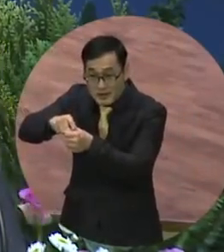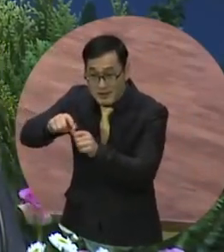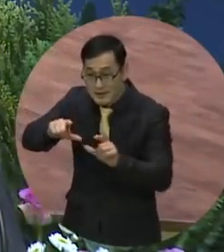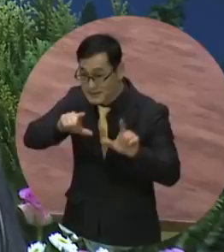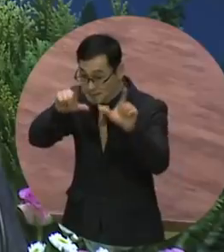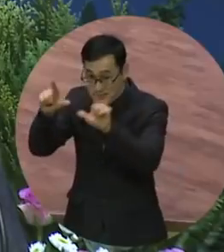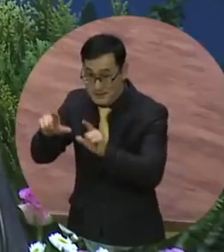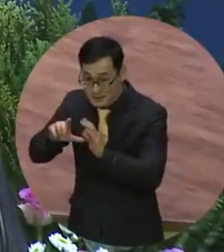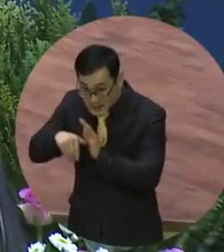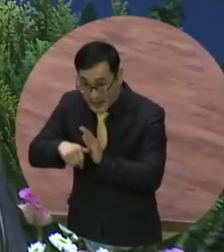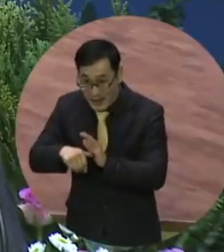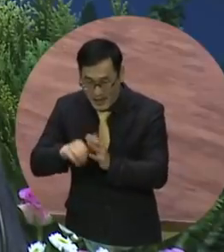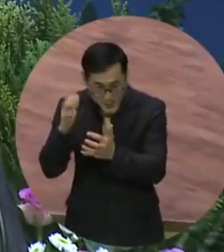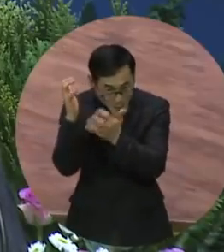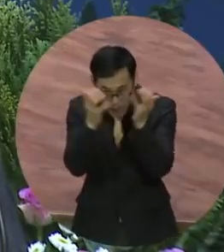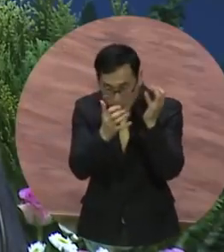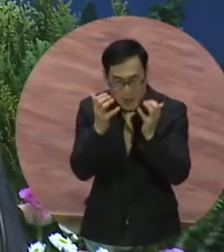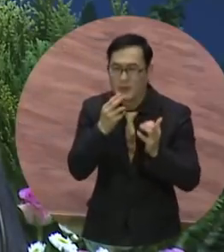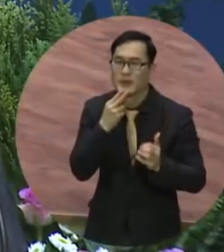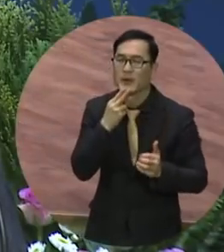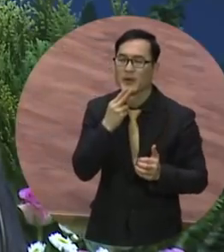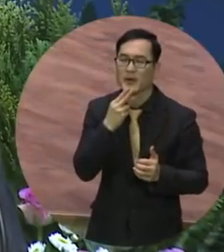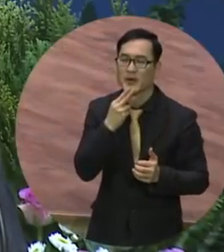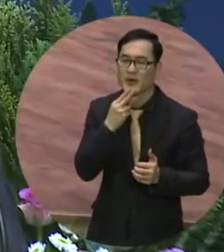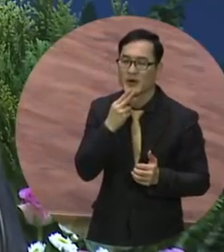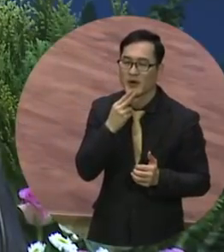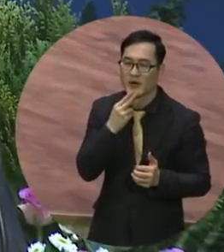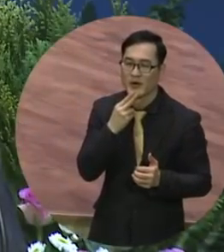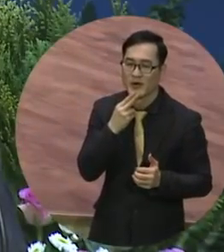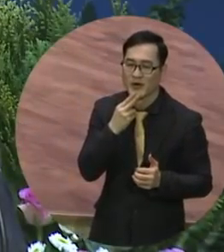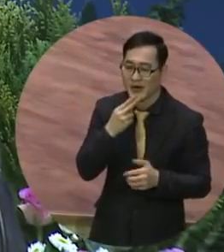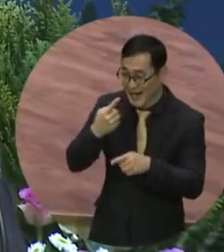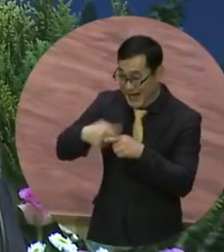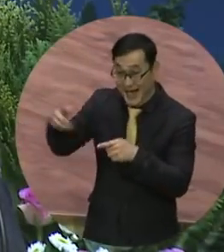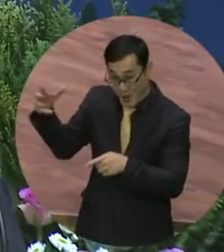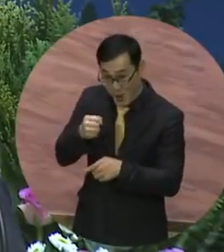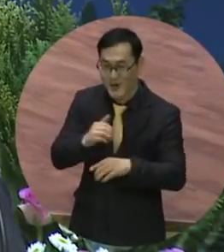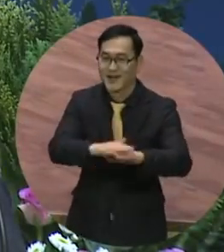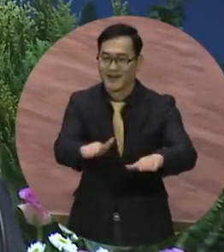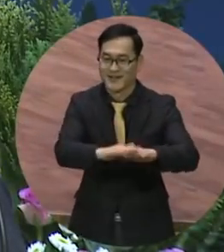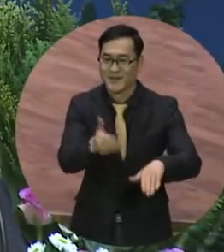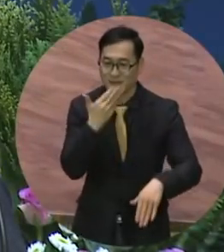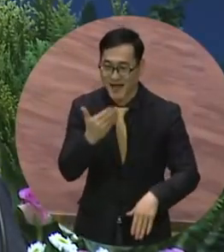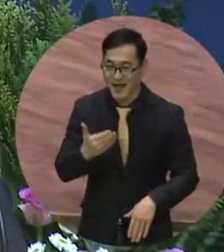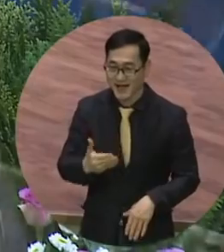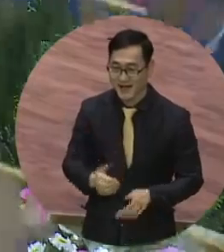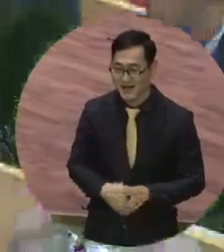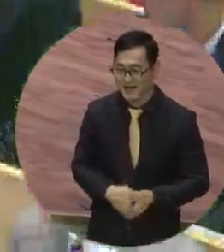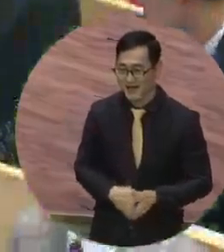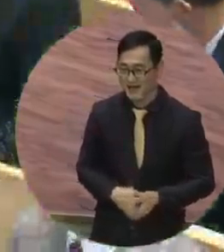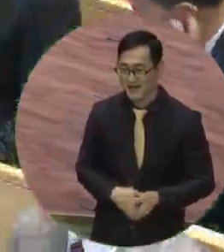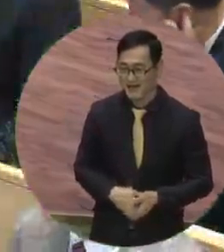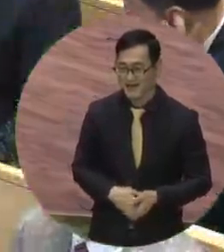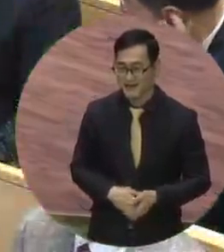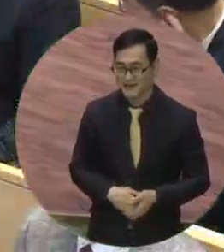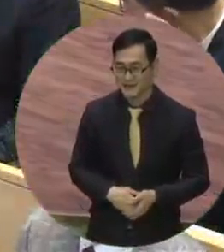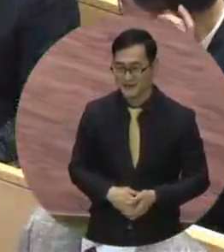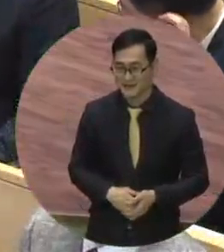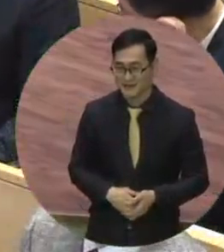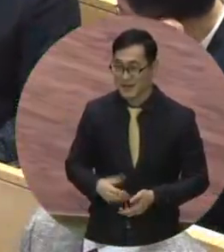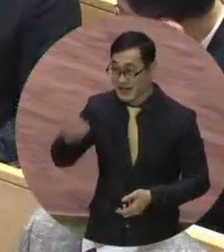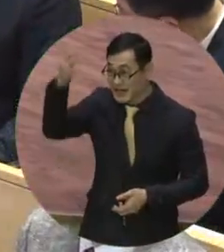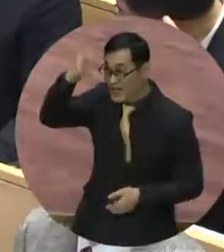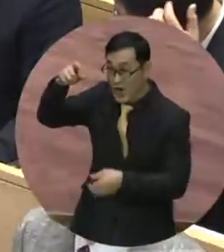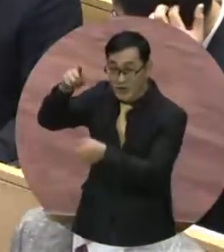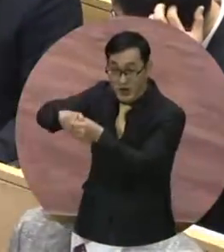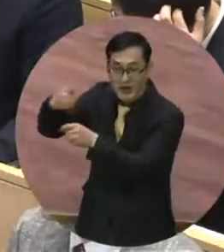없습니다. 무슨 칼이냐? 사랑이 1장 1절, 3절, 8절로 잘라버리지 바랍니다. 이게 영적